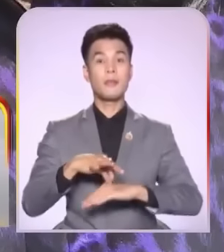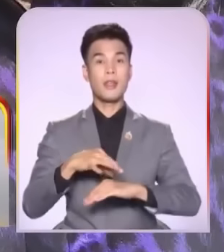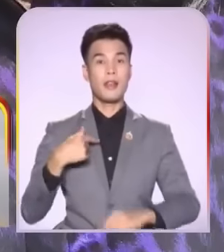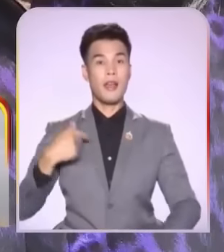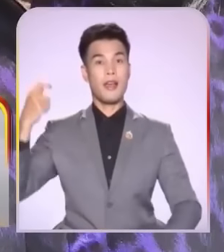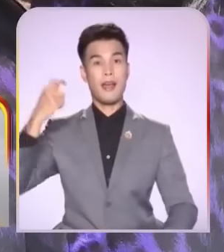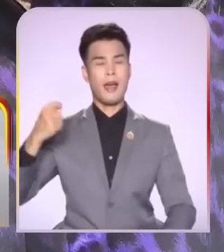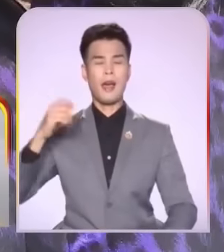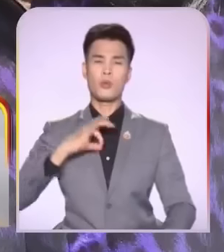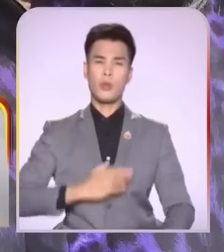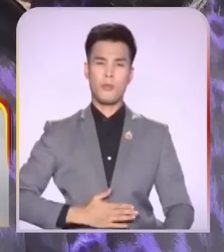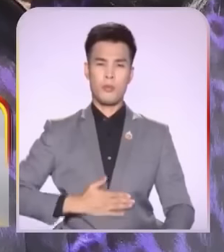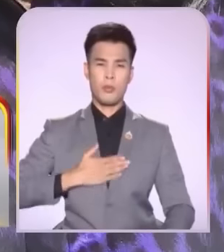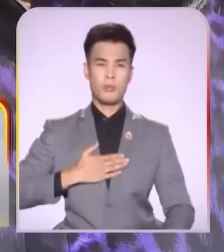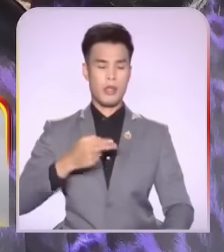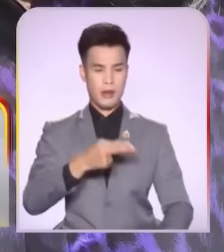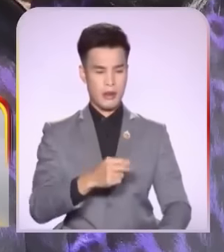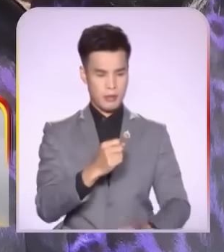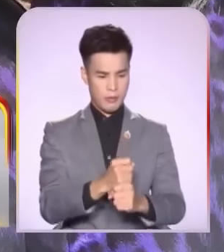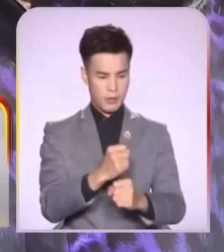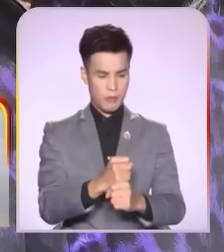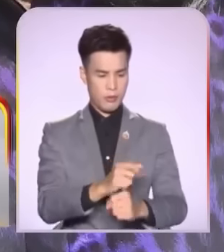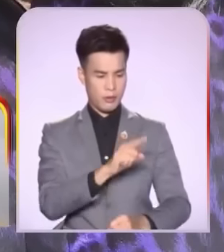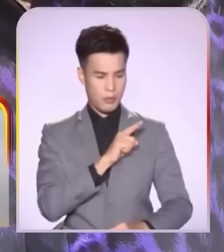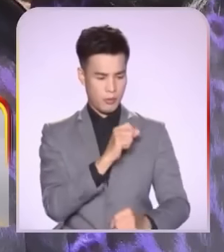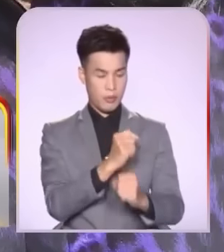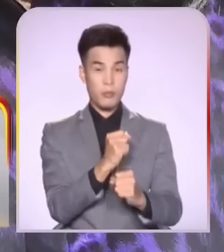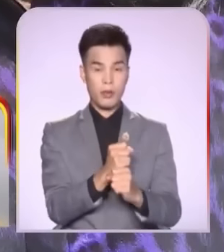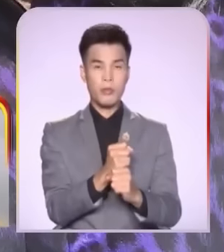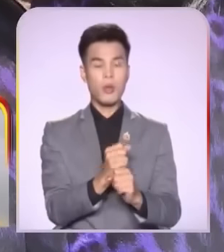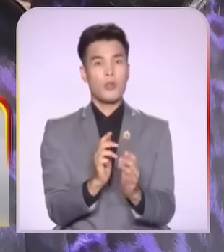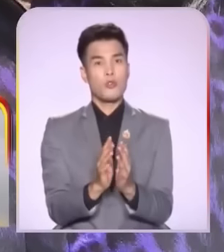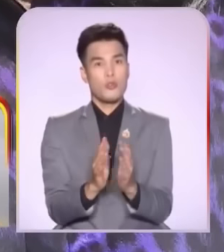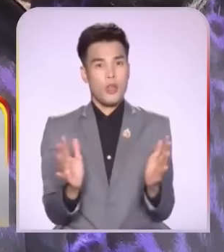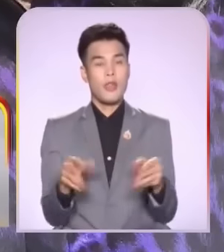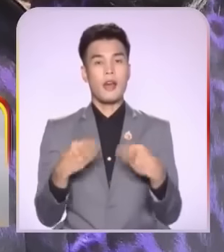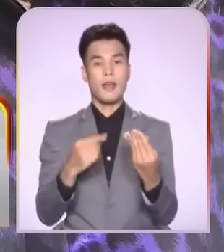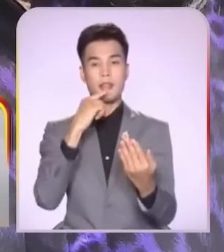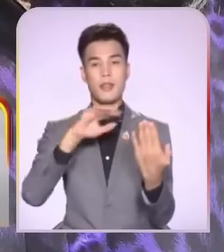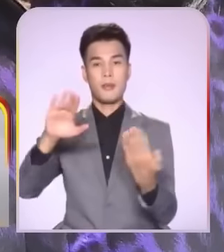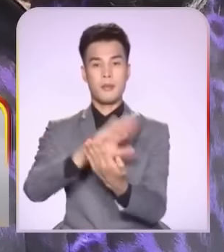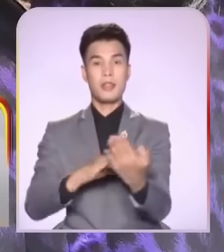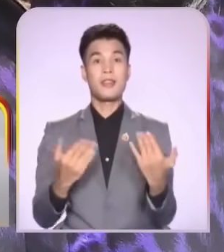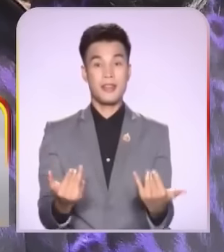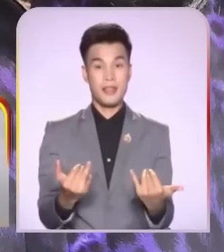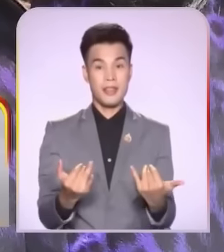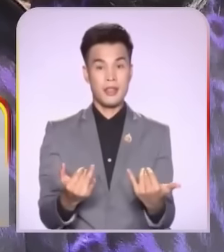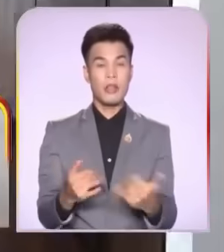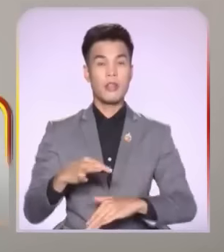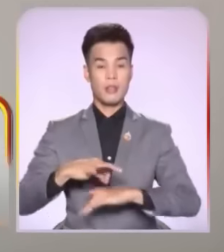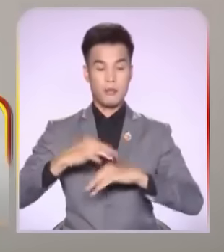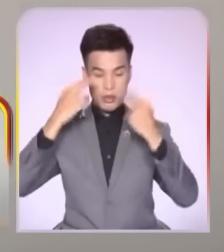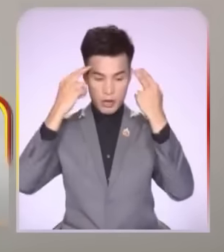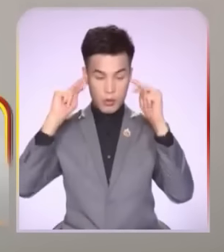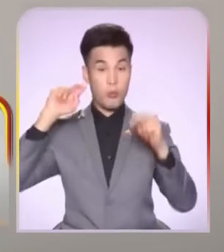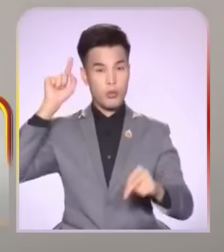าภูมิใจมากที่หลานอาสาเข้ามารับหน้าที่และภารกิจยิ่งใหญ่เพื่อประเทศครั้งนี้การเป็นนายกรัฐมนต